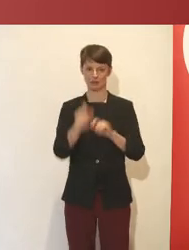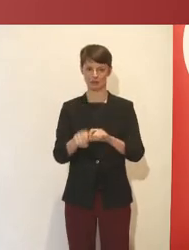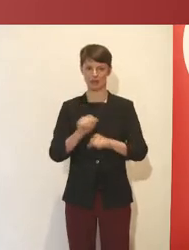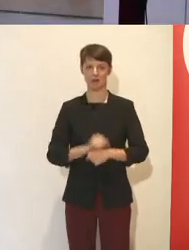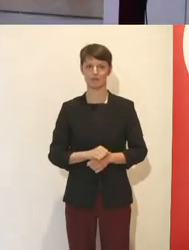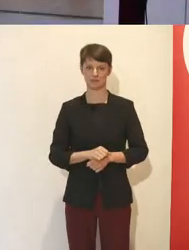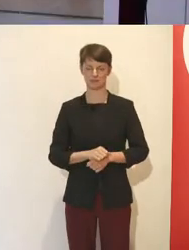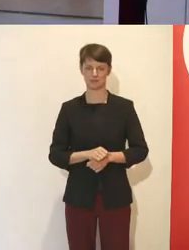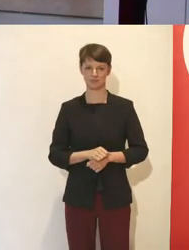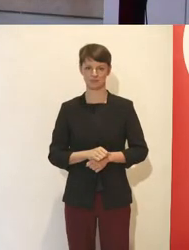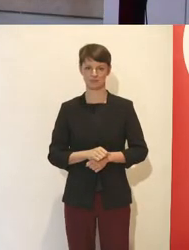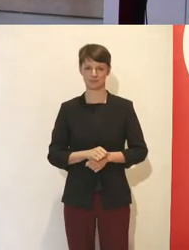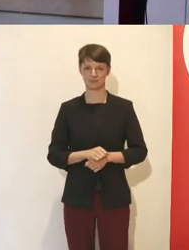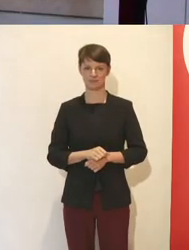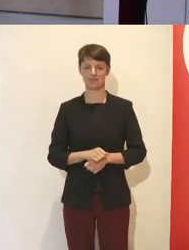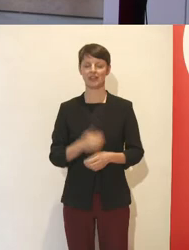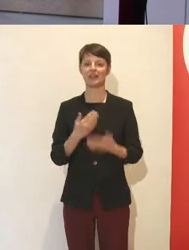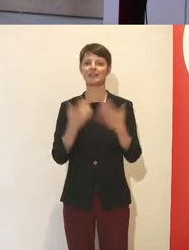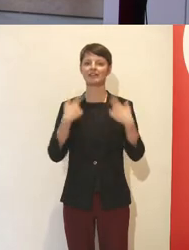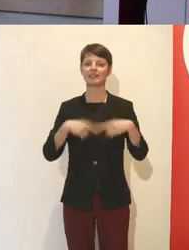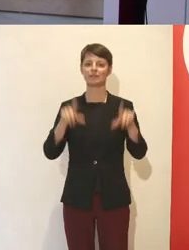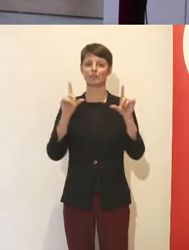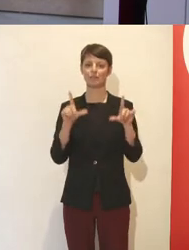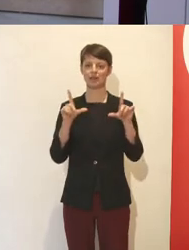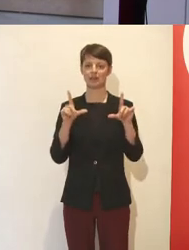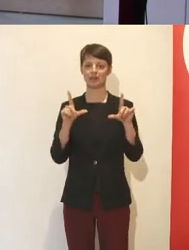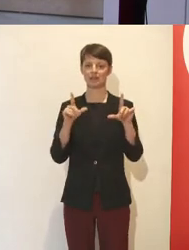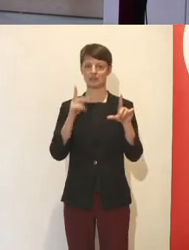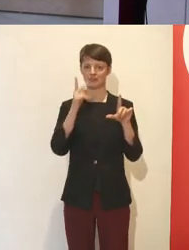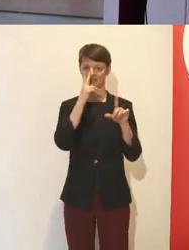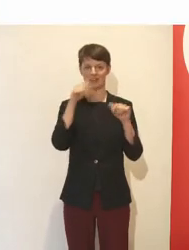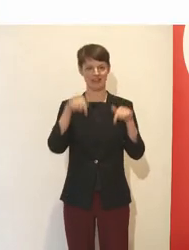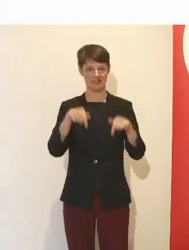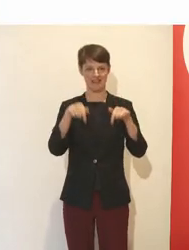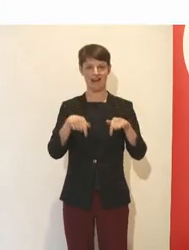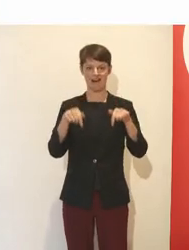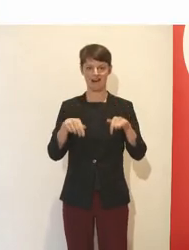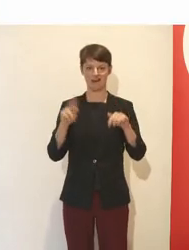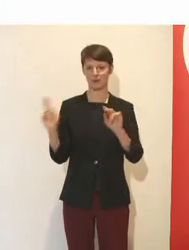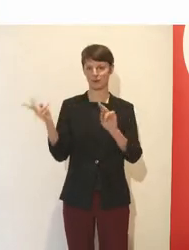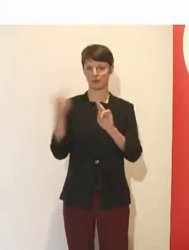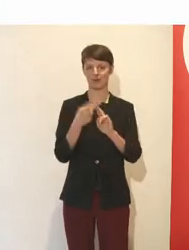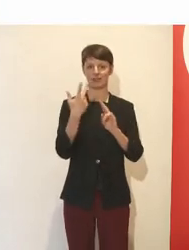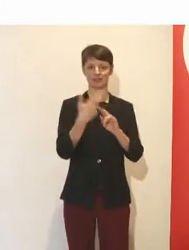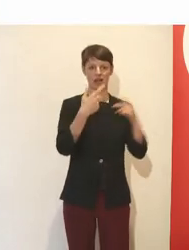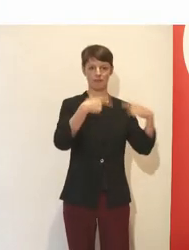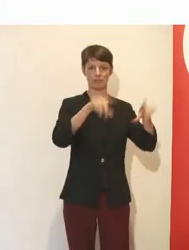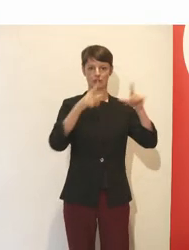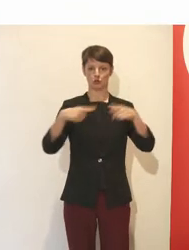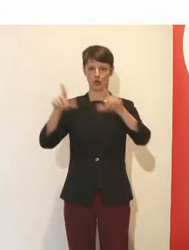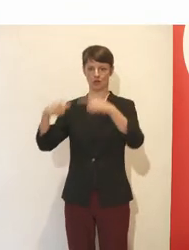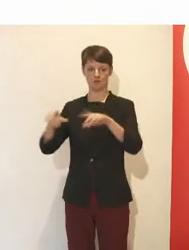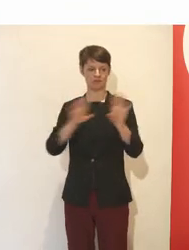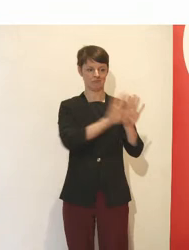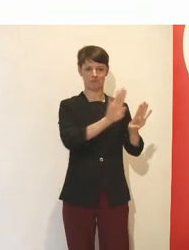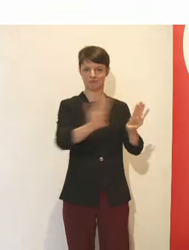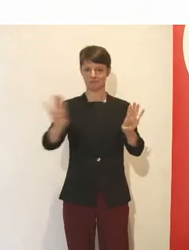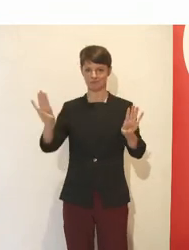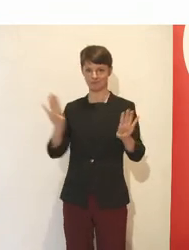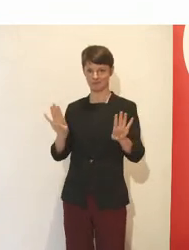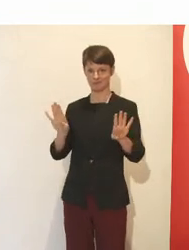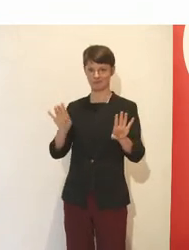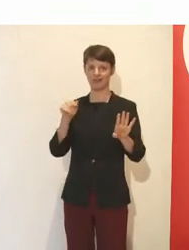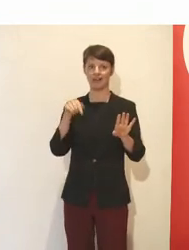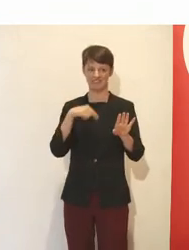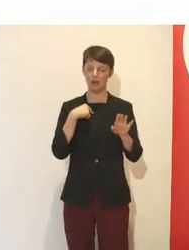genau das finde ich dieses bild sieht ein bisschen so aus wie es hier auch aussieht also drei bildschirme das ist schon hier